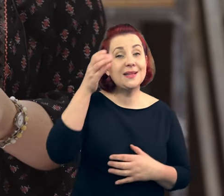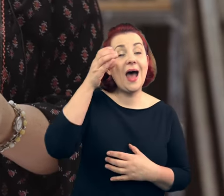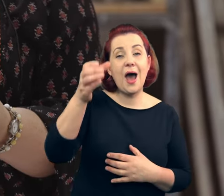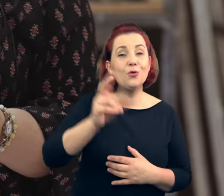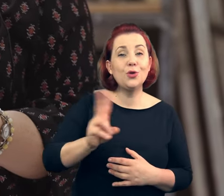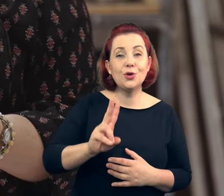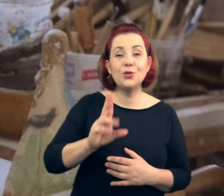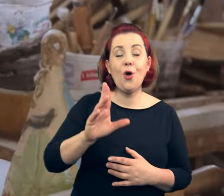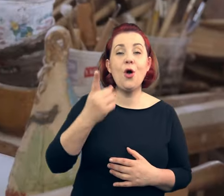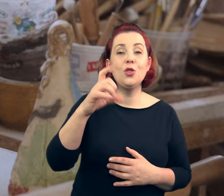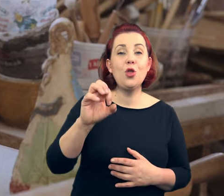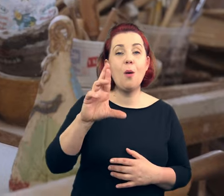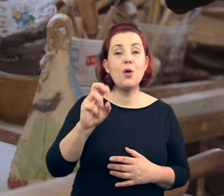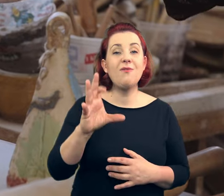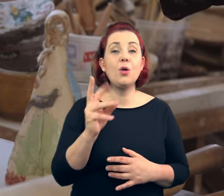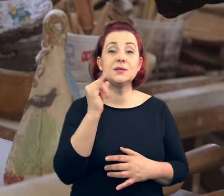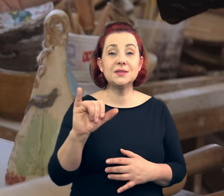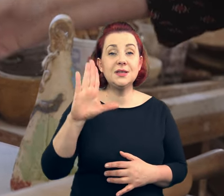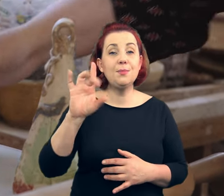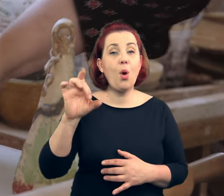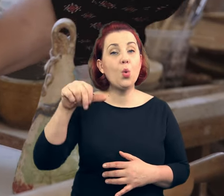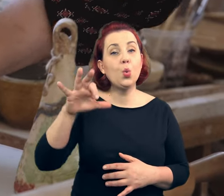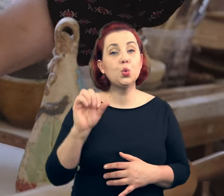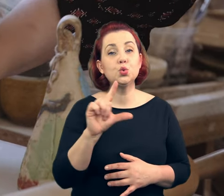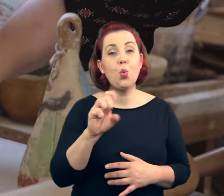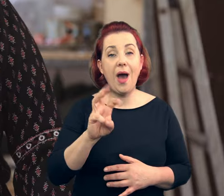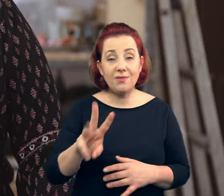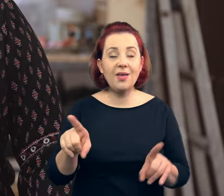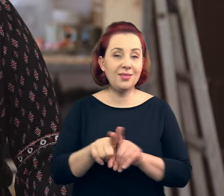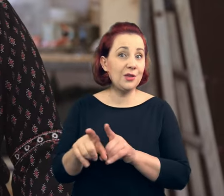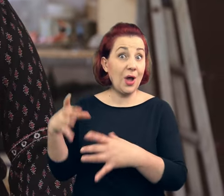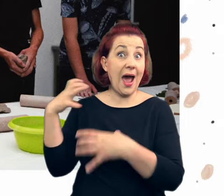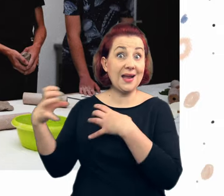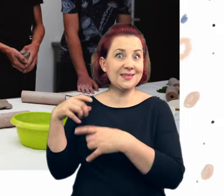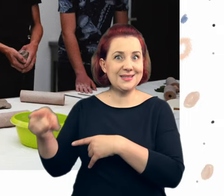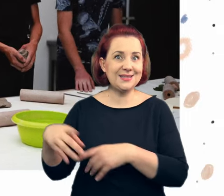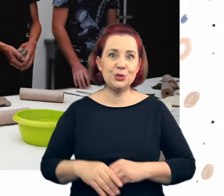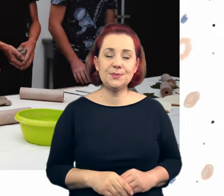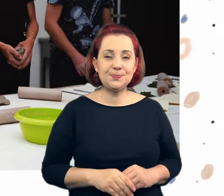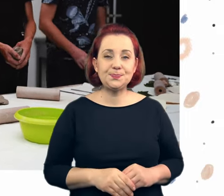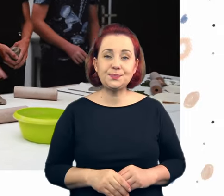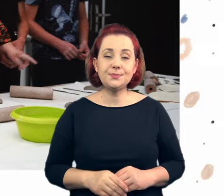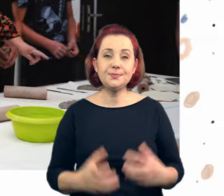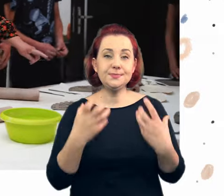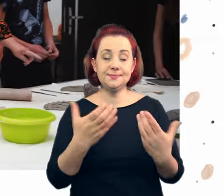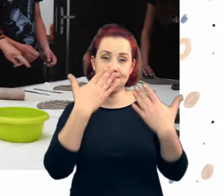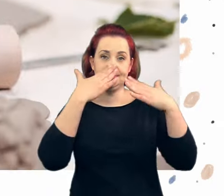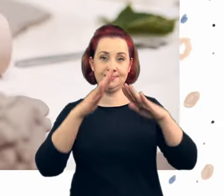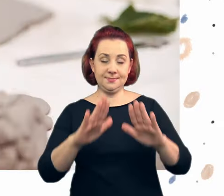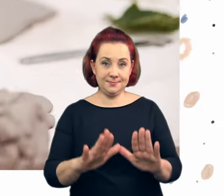również ceramika artystyczna. Chciałam dzisiaj zaprezentować, co zostało